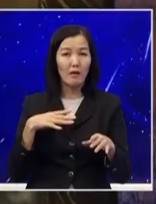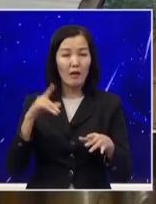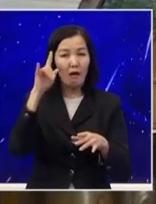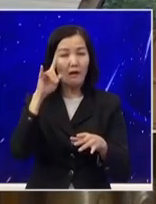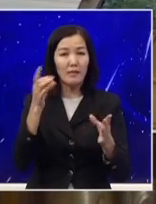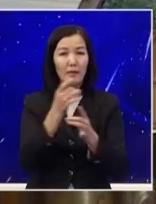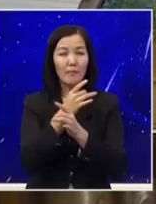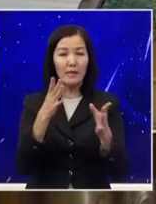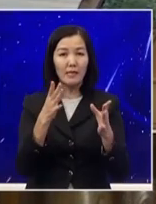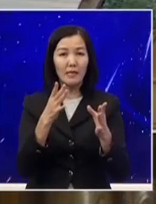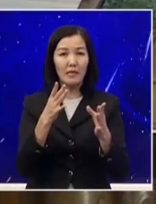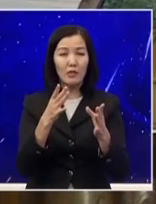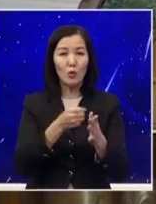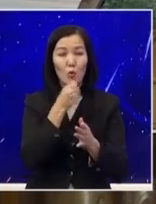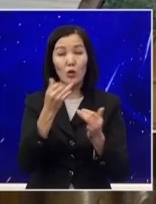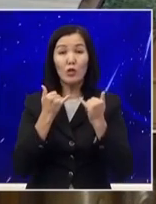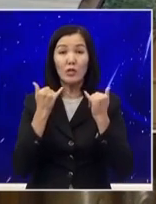түрі ол үлкенді сыйлау.